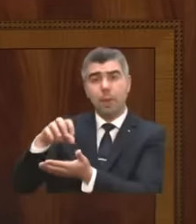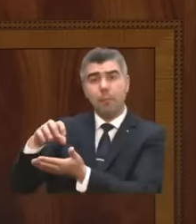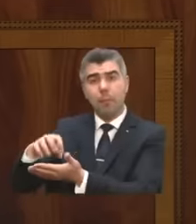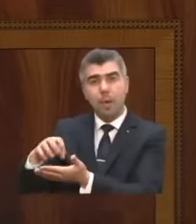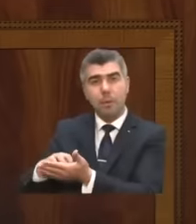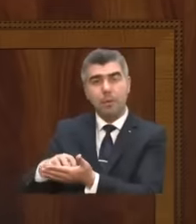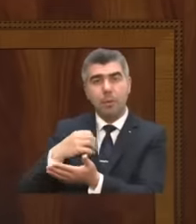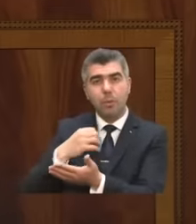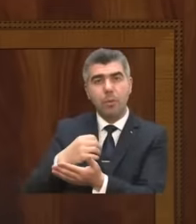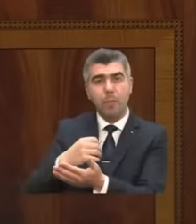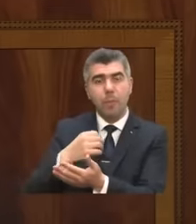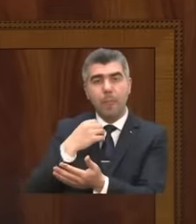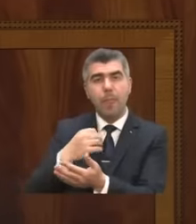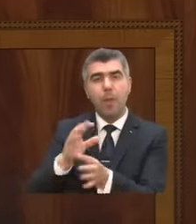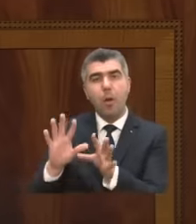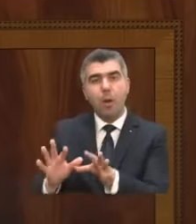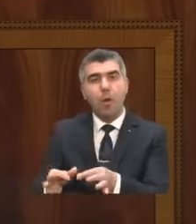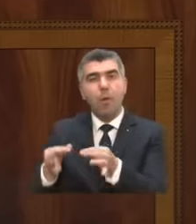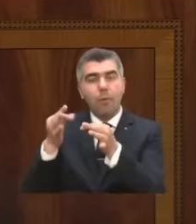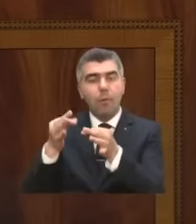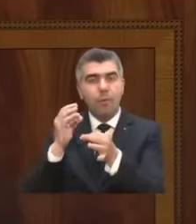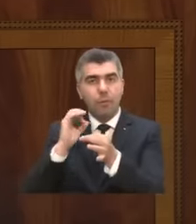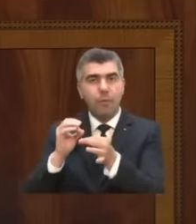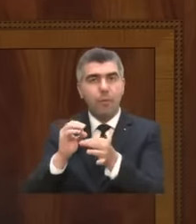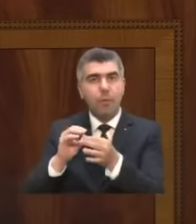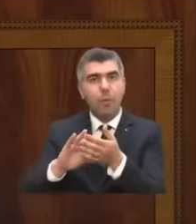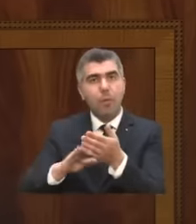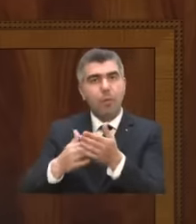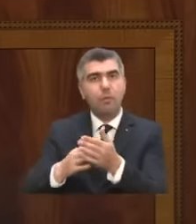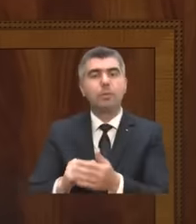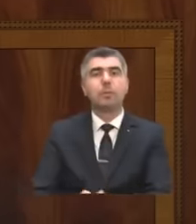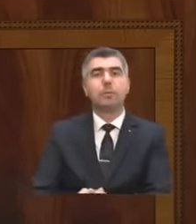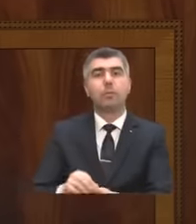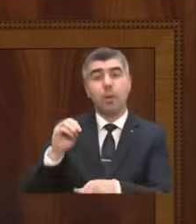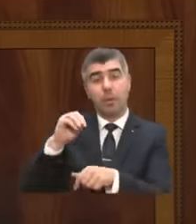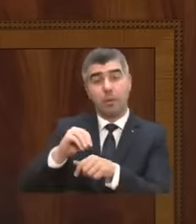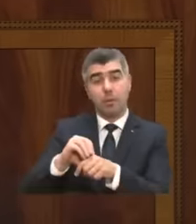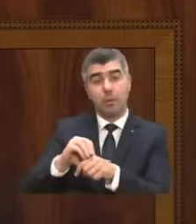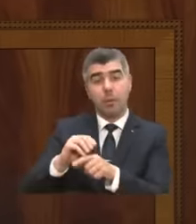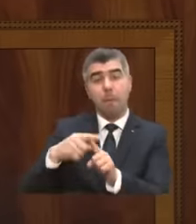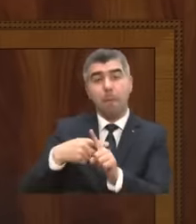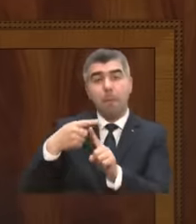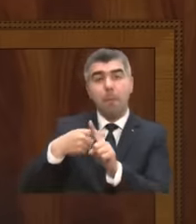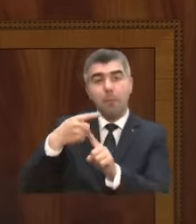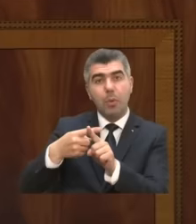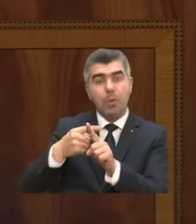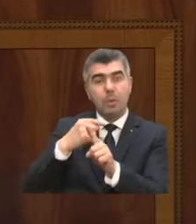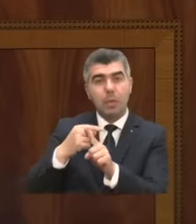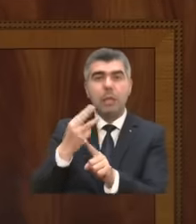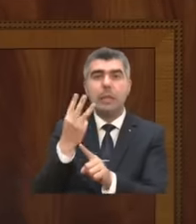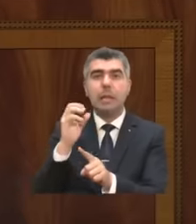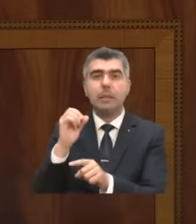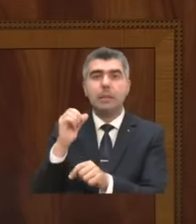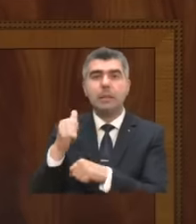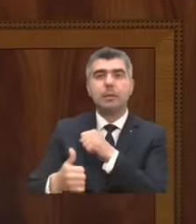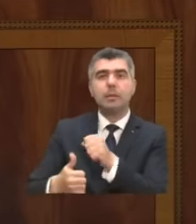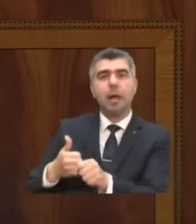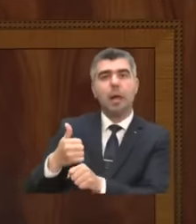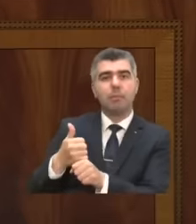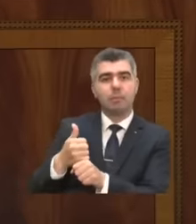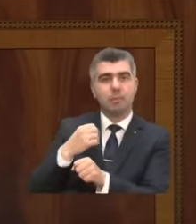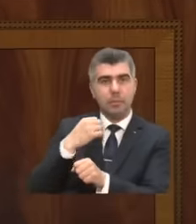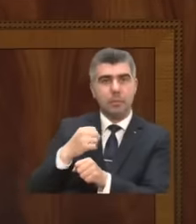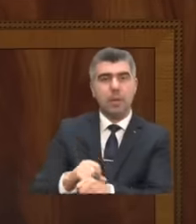جاءتوا القرعة وهي بدعة أخرى. القرعة دابا جديدة شي معمول، كان القرعة بدعة أخرى تنضاف إلى بدعة 30 سنة التي تنكرتم لها تحت